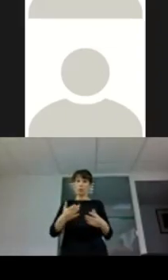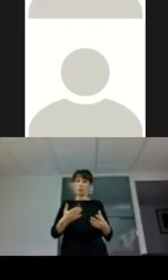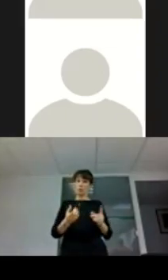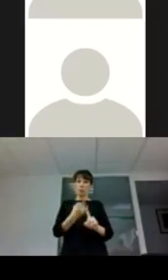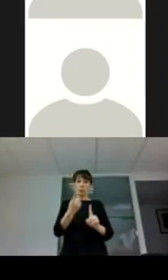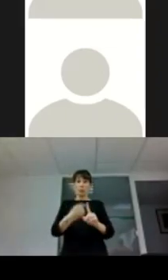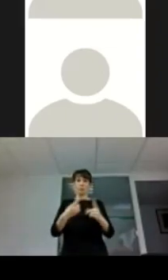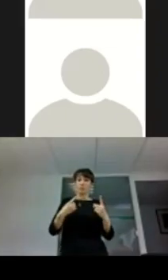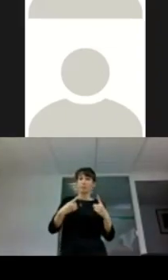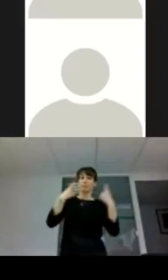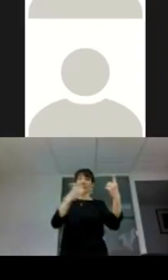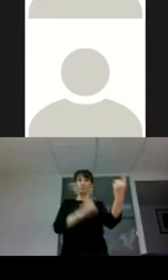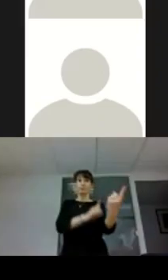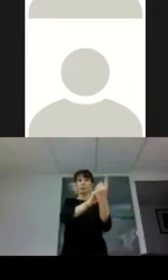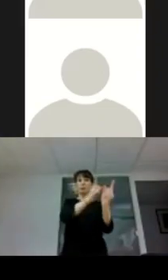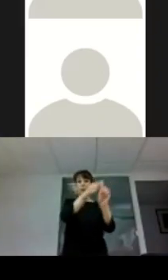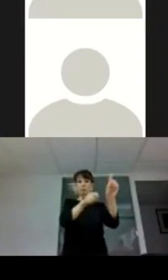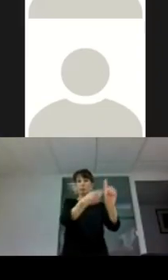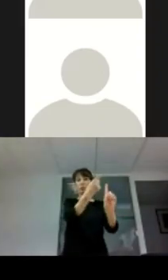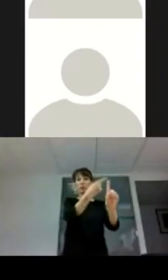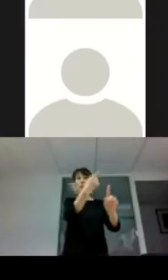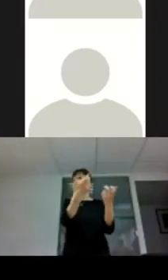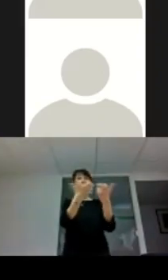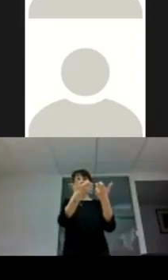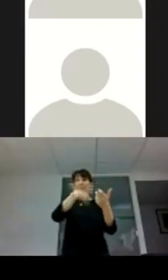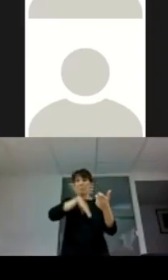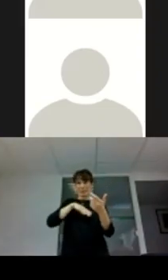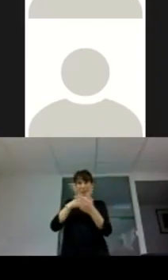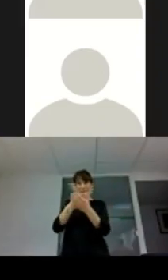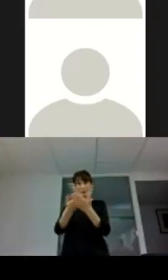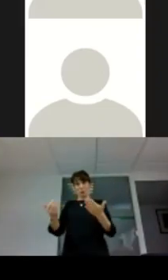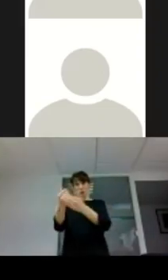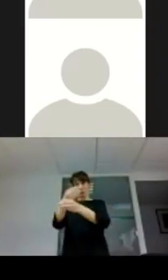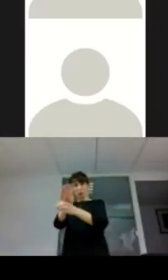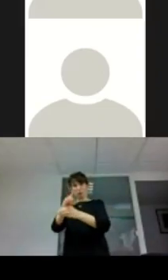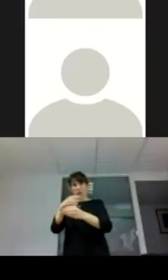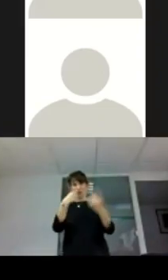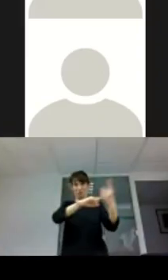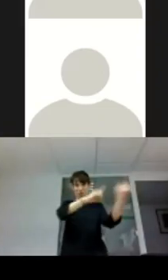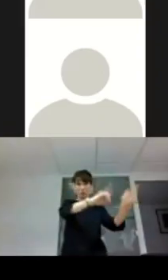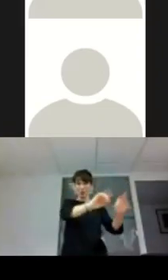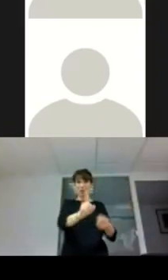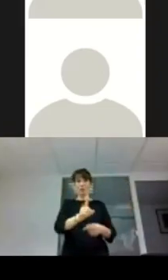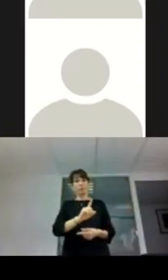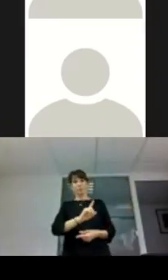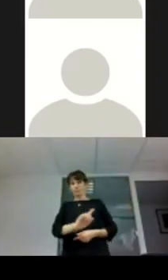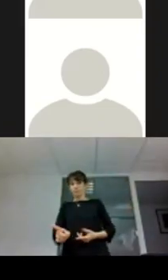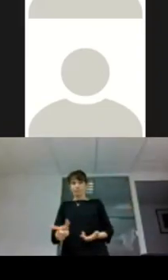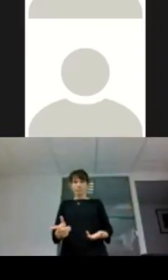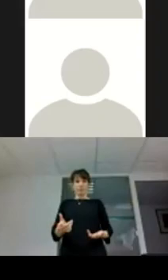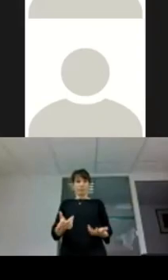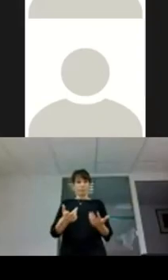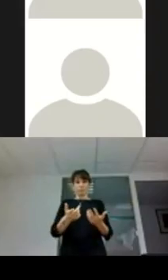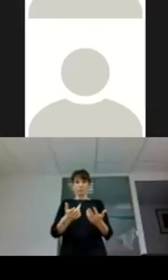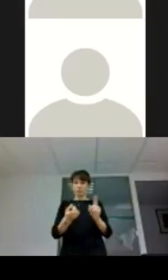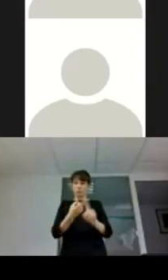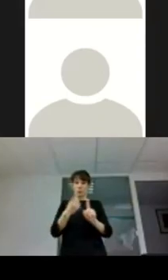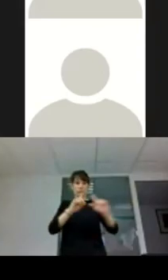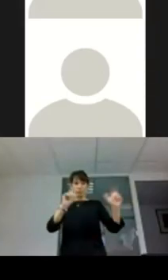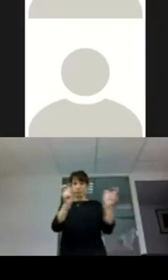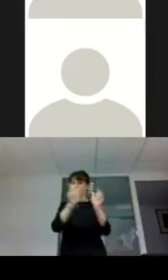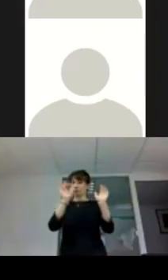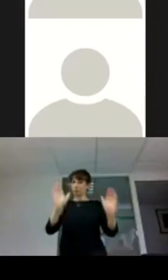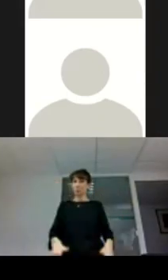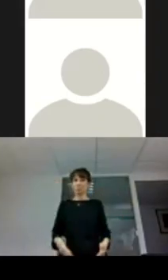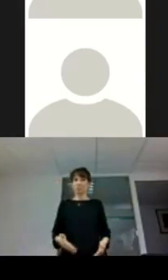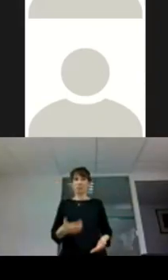mon dernier message, c'est vraiment de dire, c'est pas parce qu'il y a du Covid qu'il faut ne pas aller consulter et